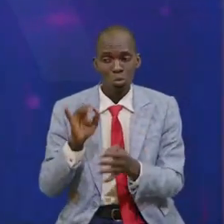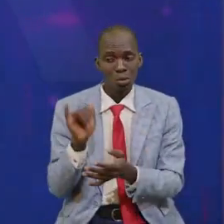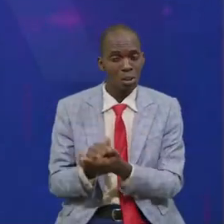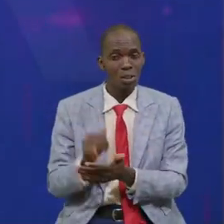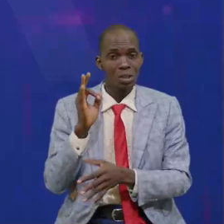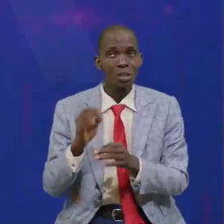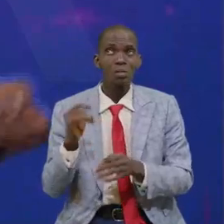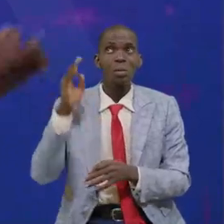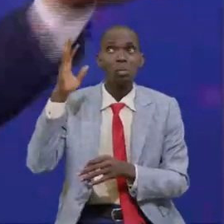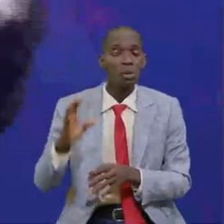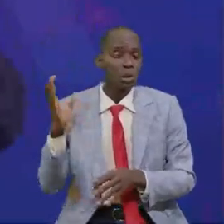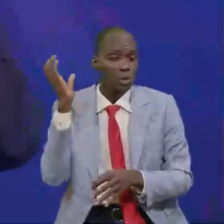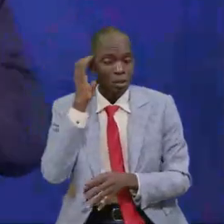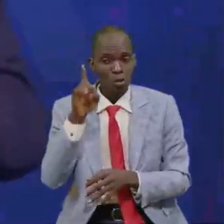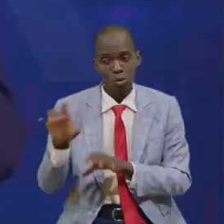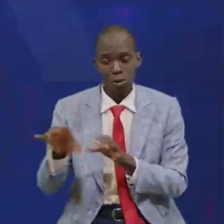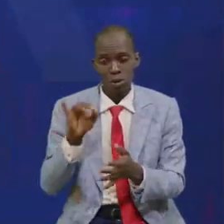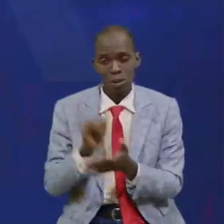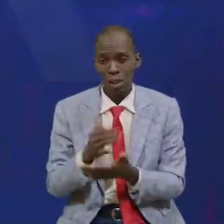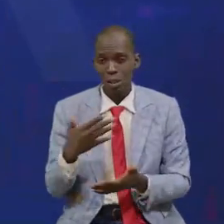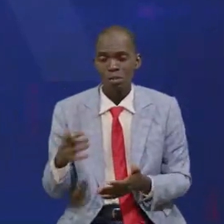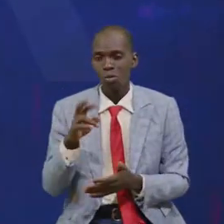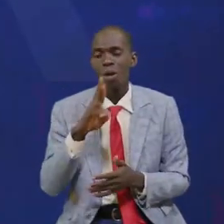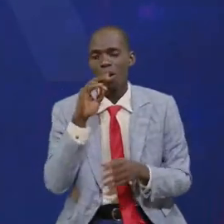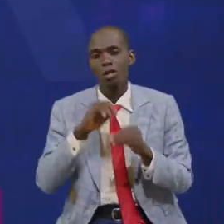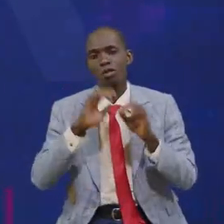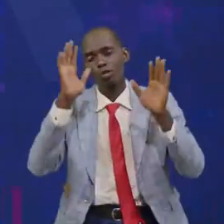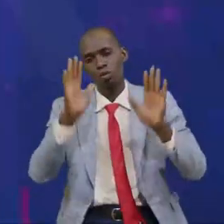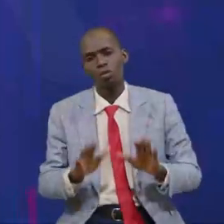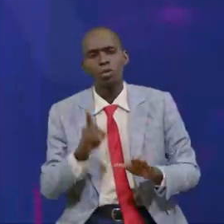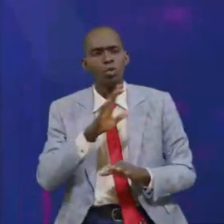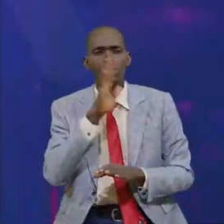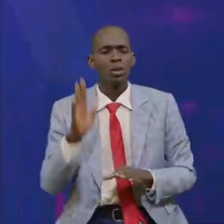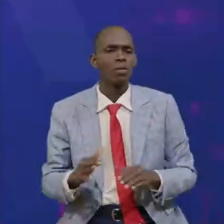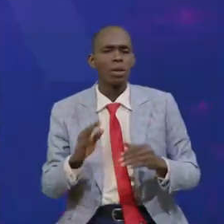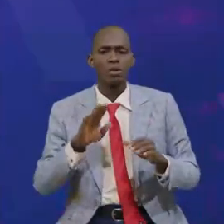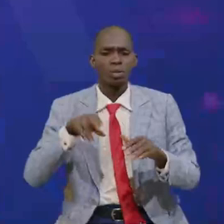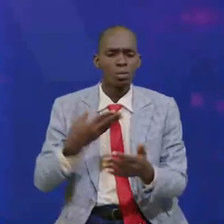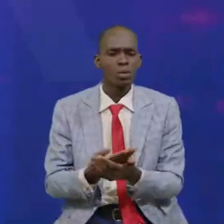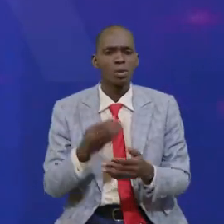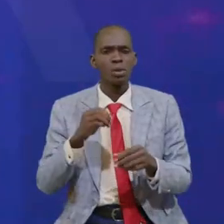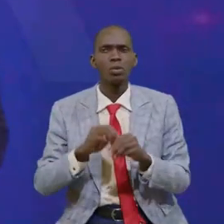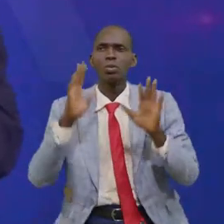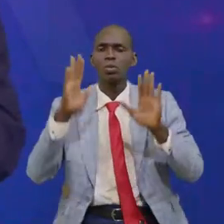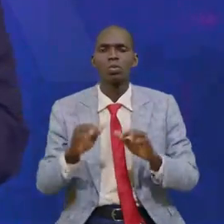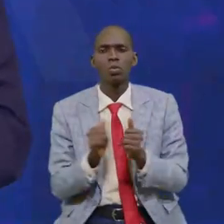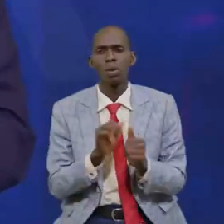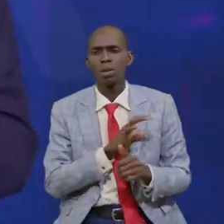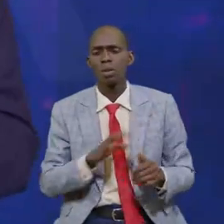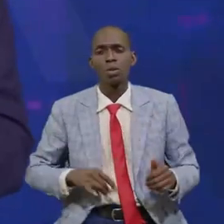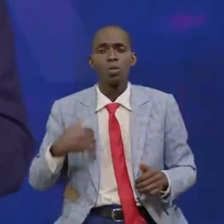ça, tu as de problèmes. On n'a jamais de problème avec Christ. On n'a jamais de problème avec la grâce de